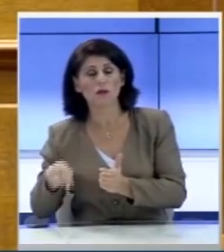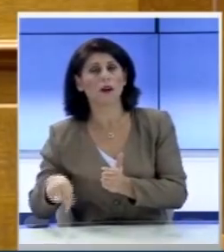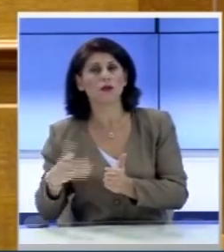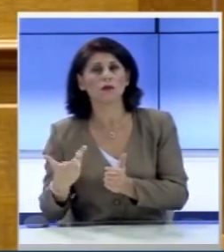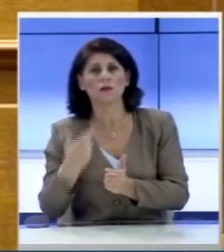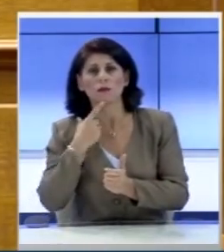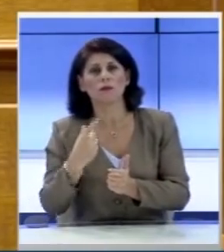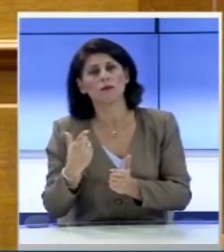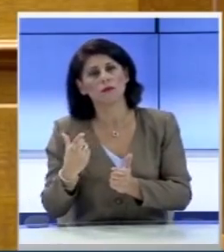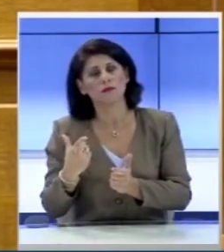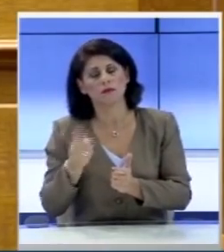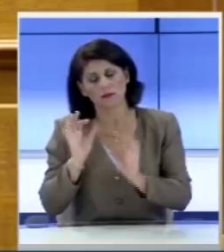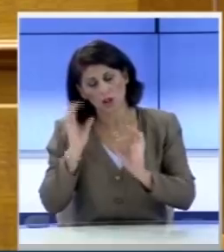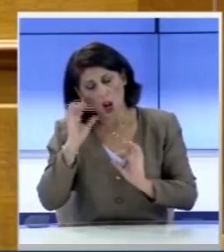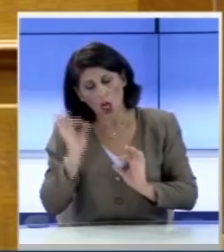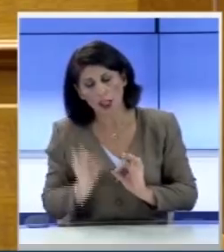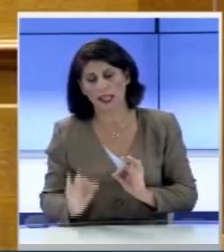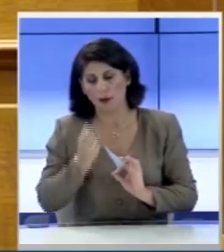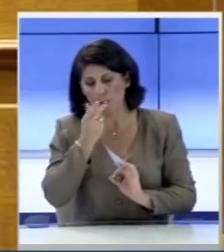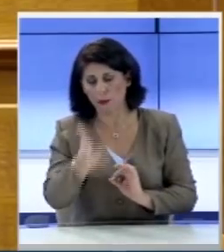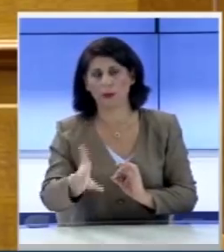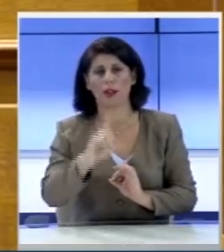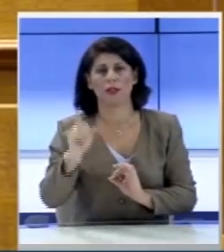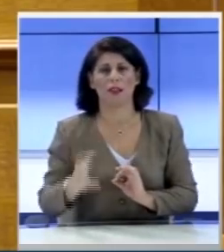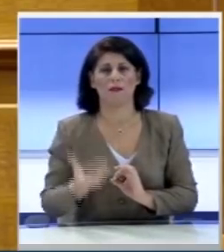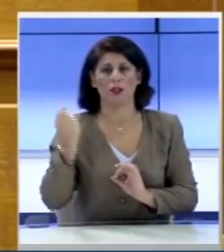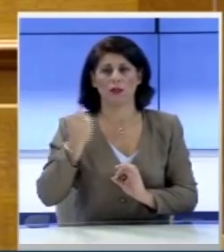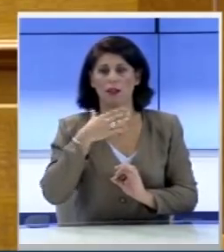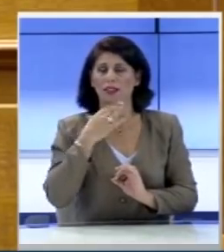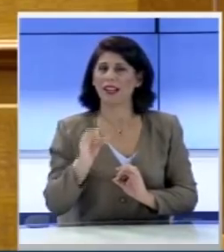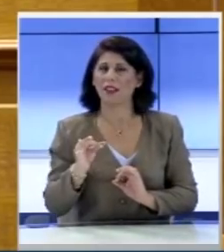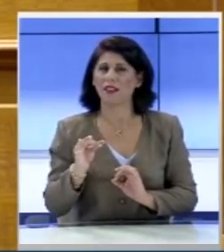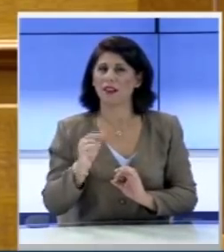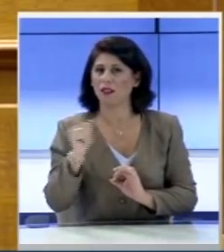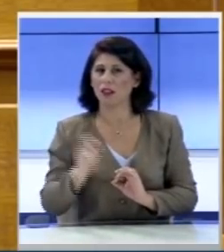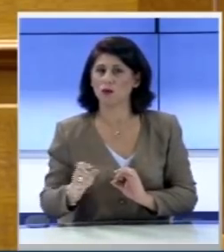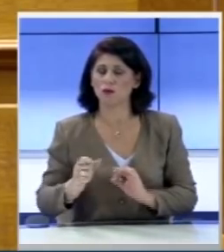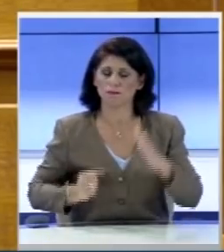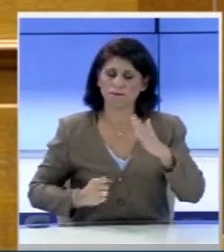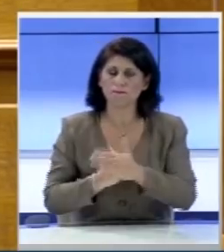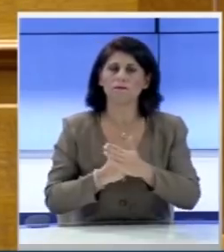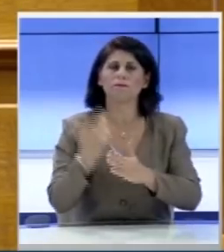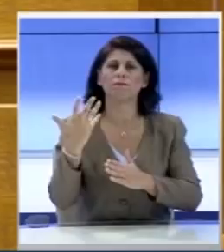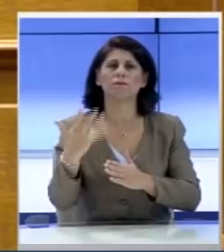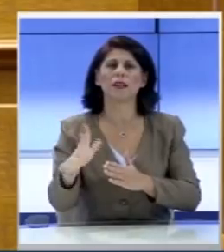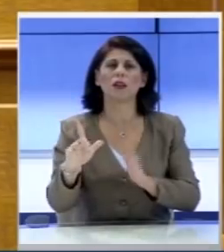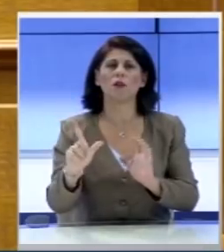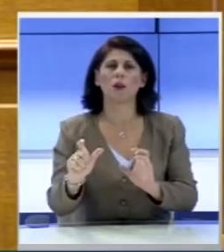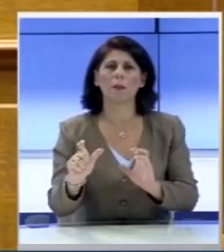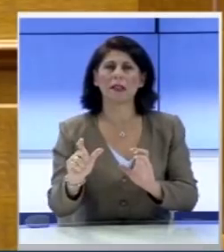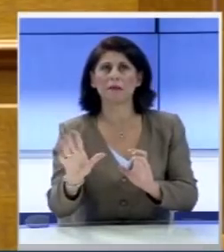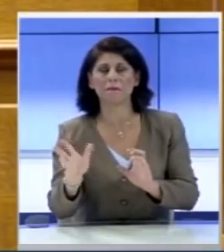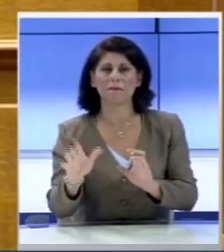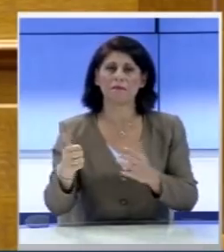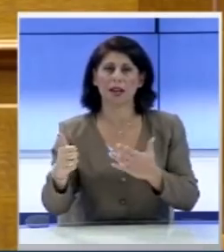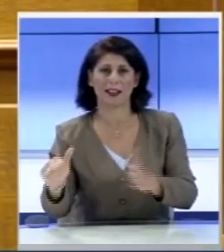λεγόμενες εύλογες δαπάνες διαβίωσης, όπως λέτε. Δηλαδή, θα ζουν το πολύ με 570